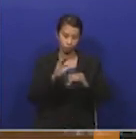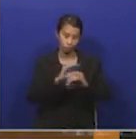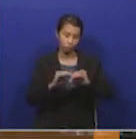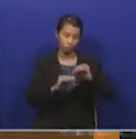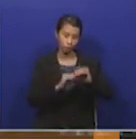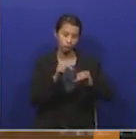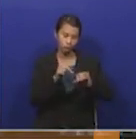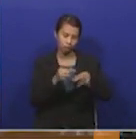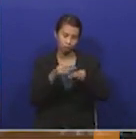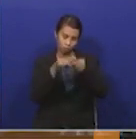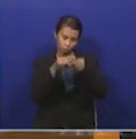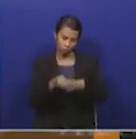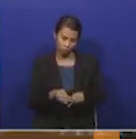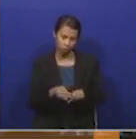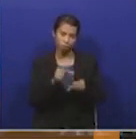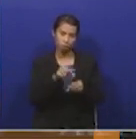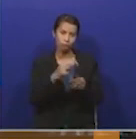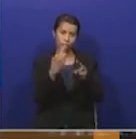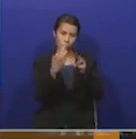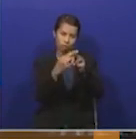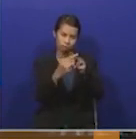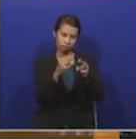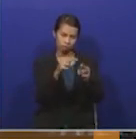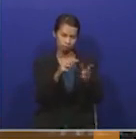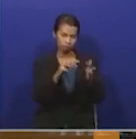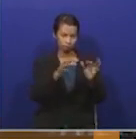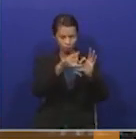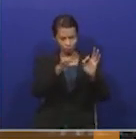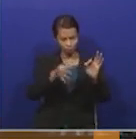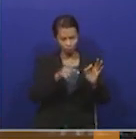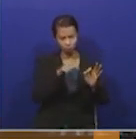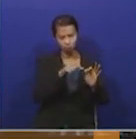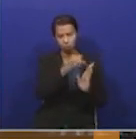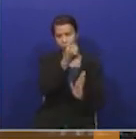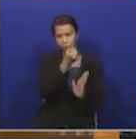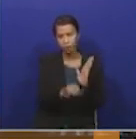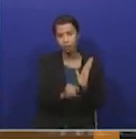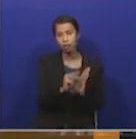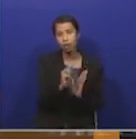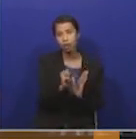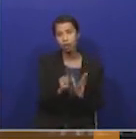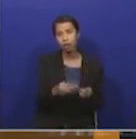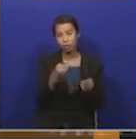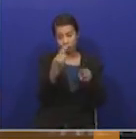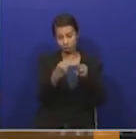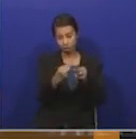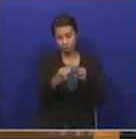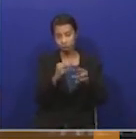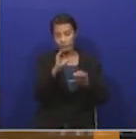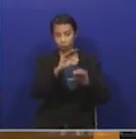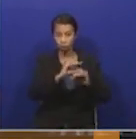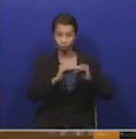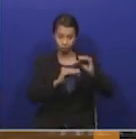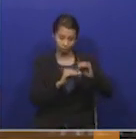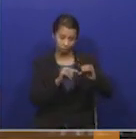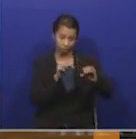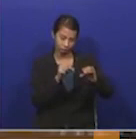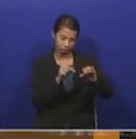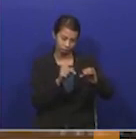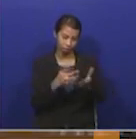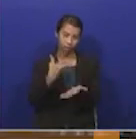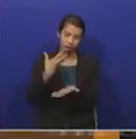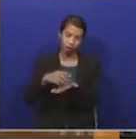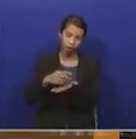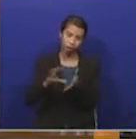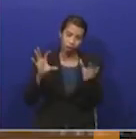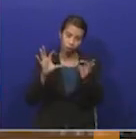พาะชื่อก็ผิดแล้วนะคะเพราะในชื่อของโครงการนั้นพูดถึงเรื่องของการเผยแพ